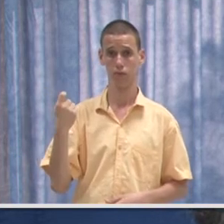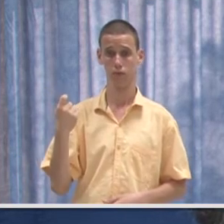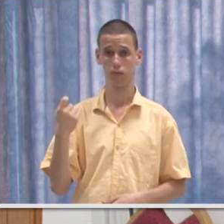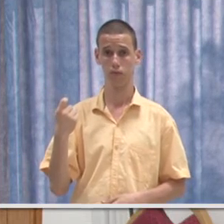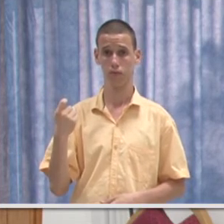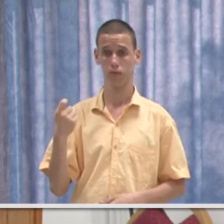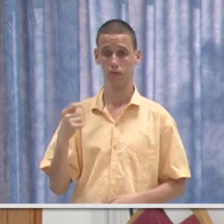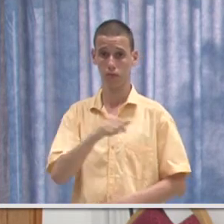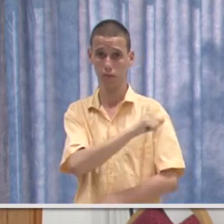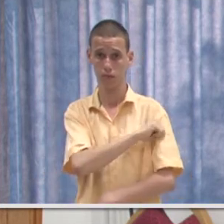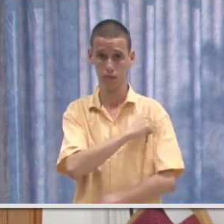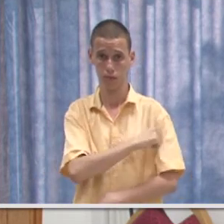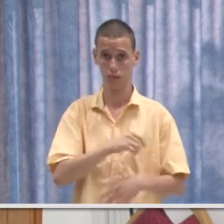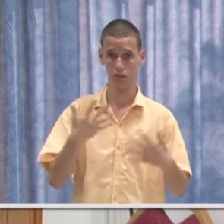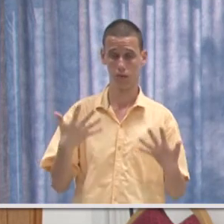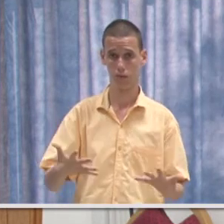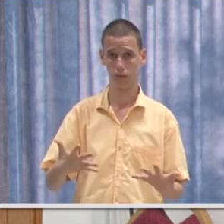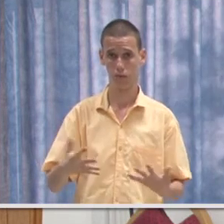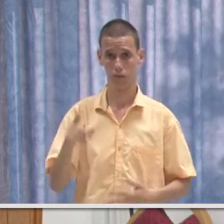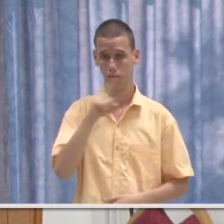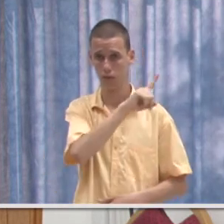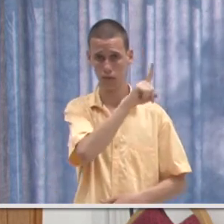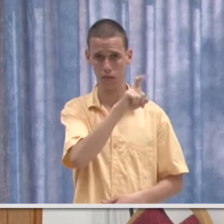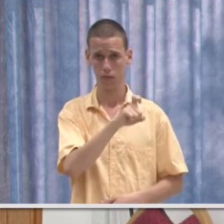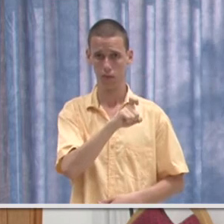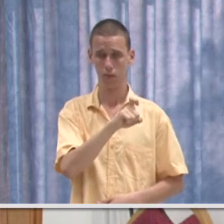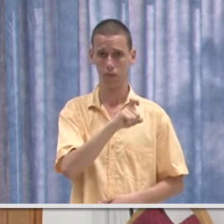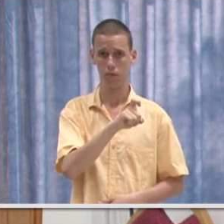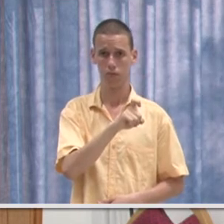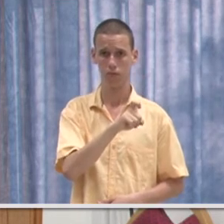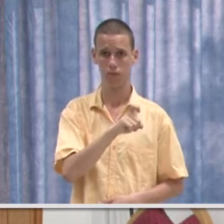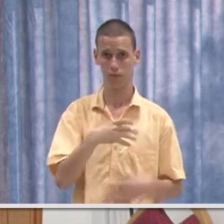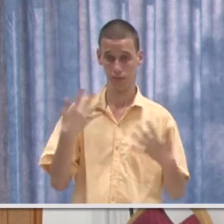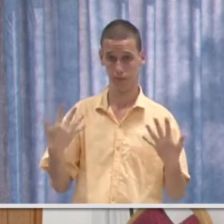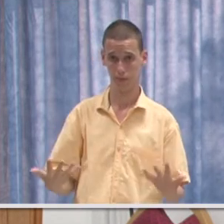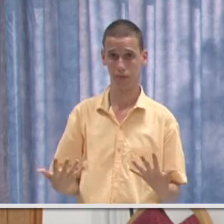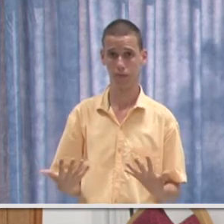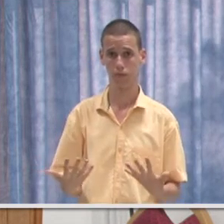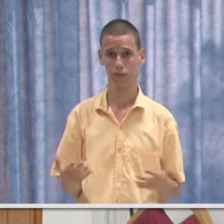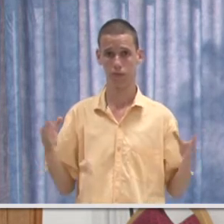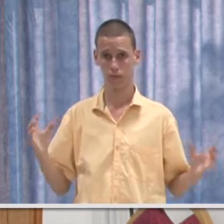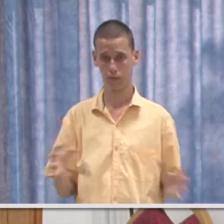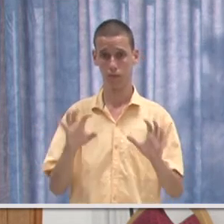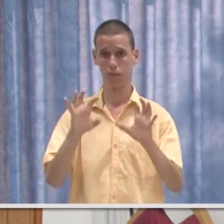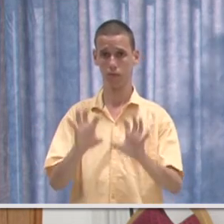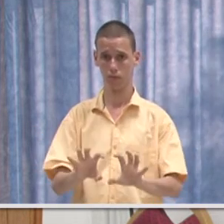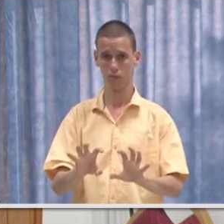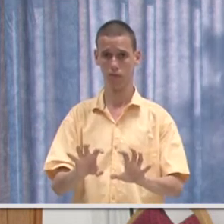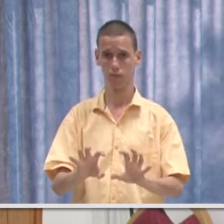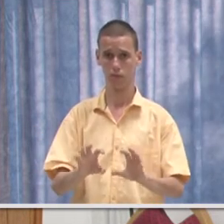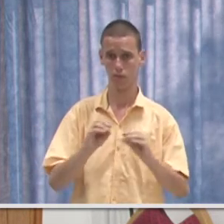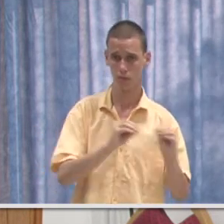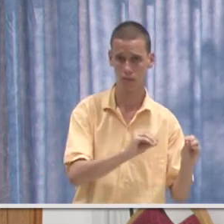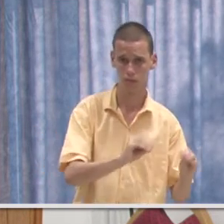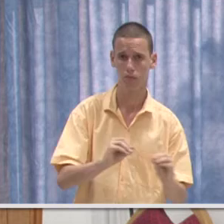pas fully intégrés dans le système donc allo pendant zot ban induction pendant zot ban il y a encore pas encore